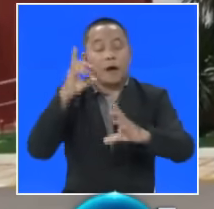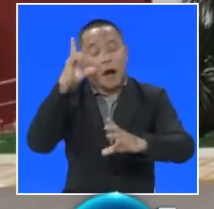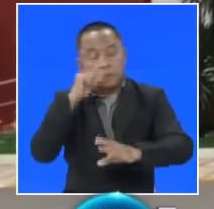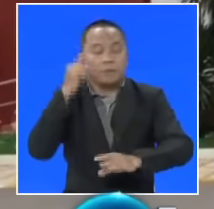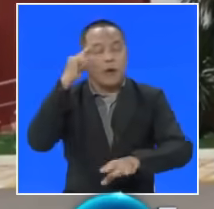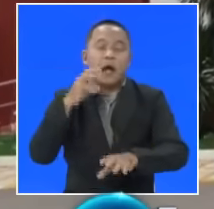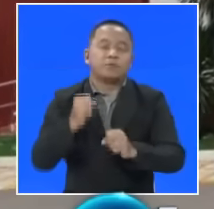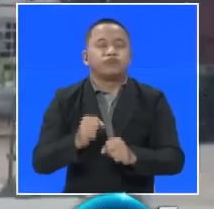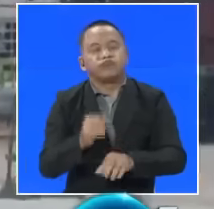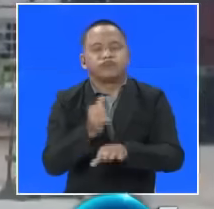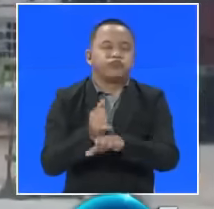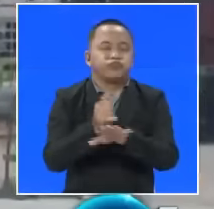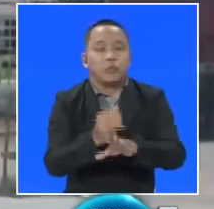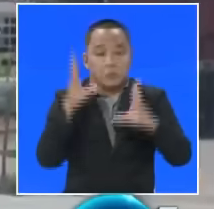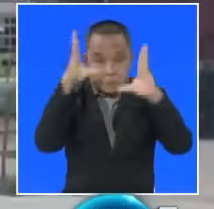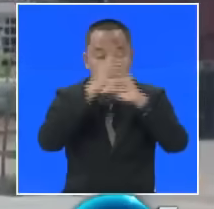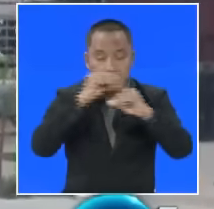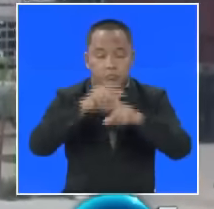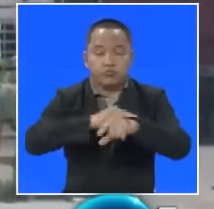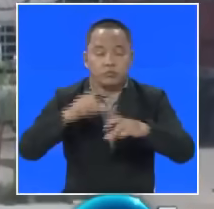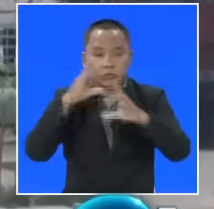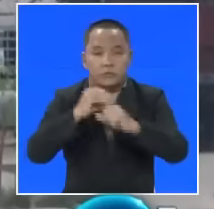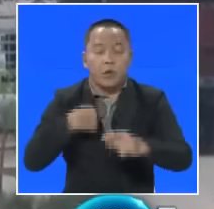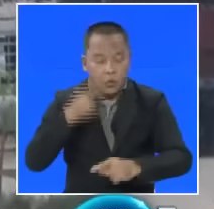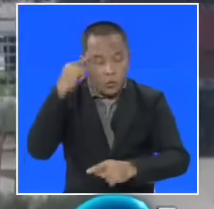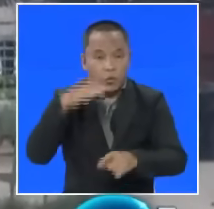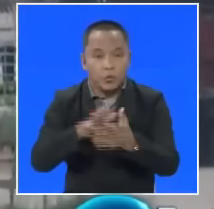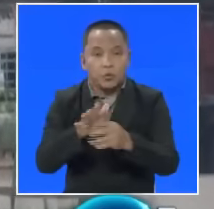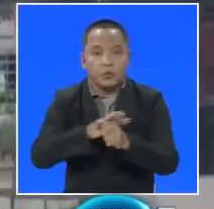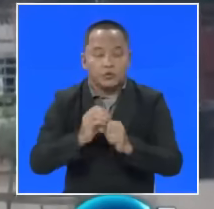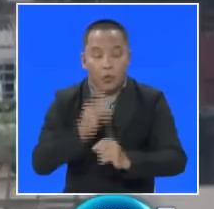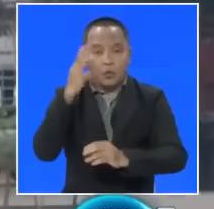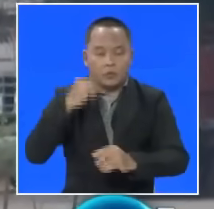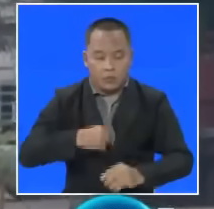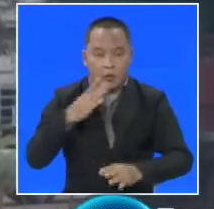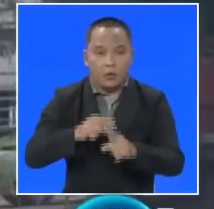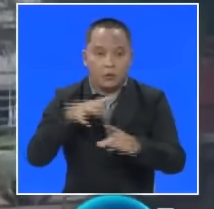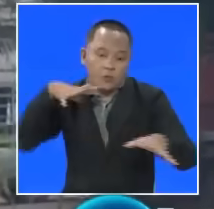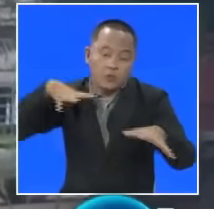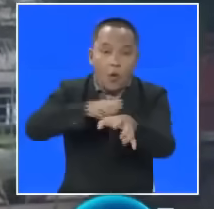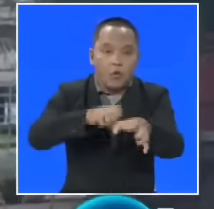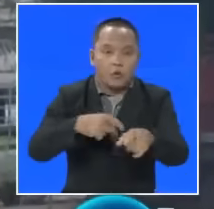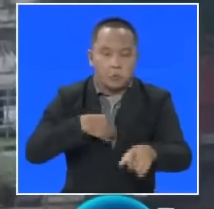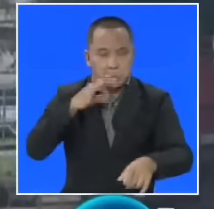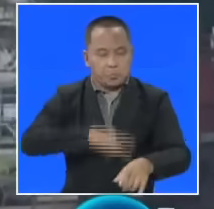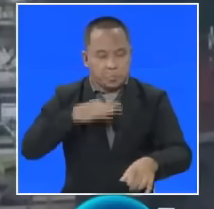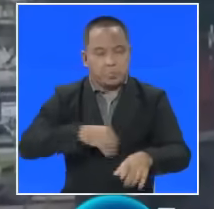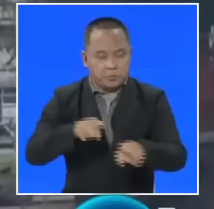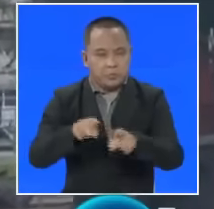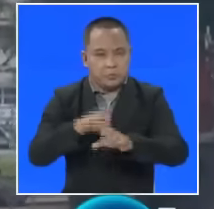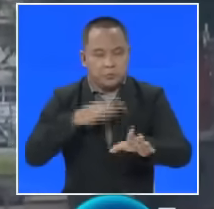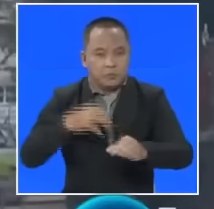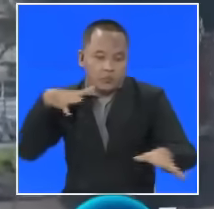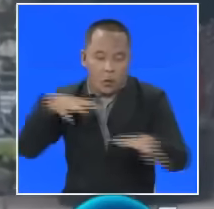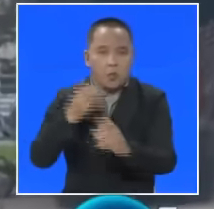ไปเพราะว่าช่วงนั้นเนี่ยมันดึกมากแล้วน้องมารู้ตัวอีกทีนึงคือสะดุ้งตื่นตอนรถที่ชนน้องบอกว่าขณะนั้นเนี่ย